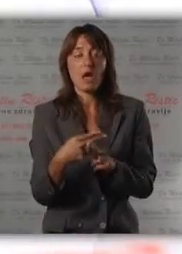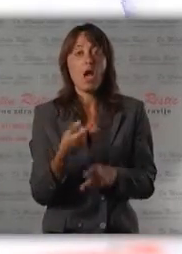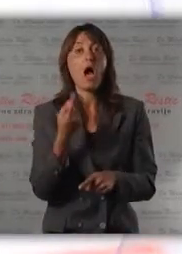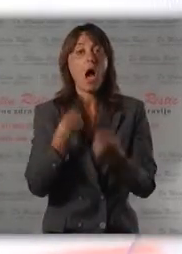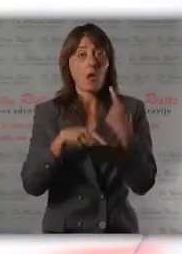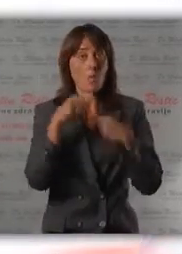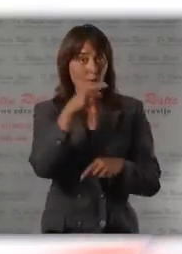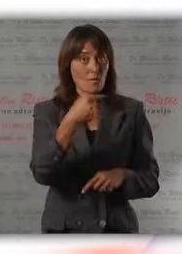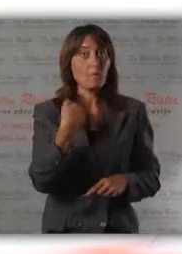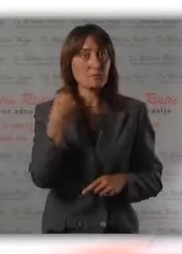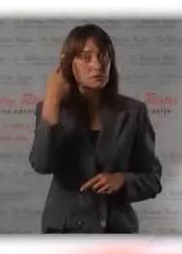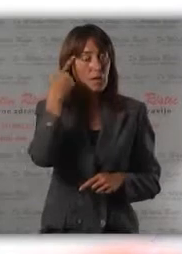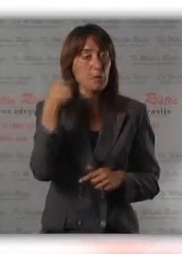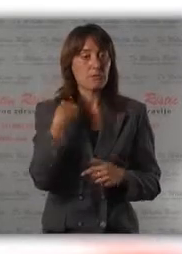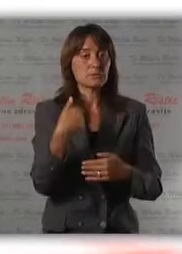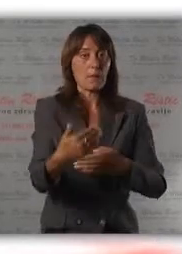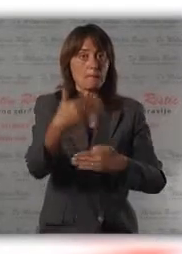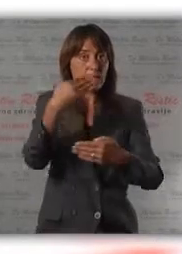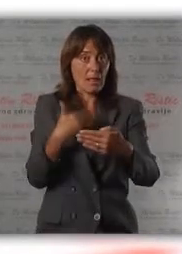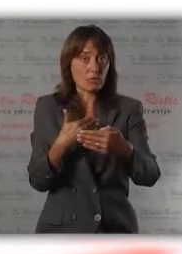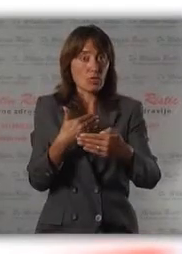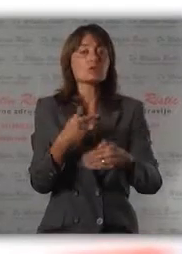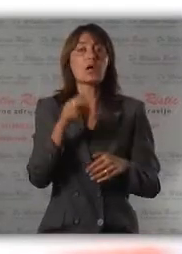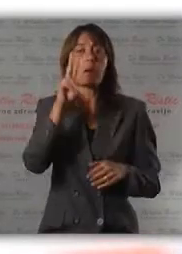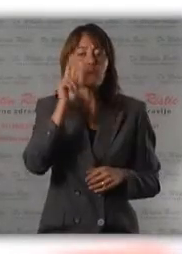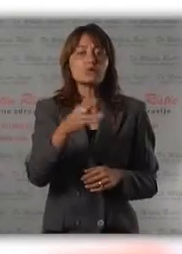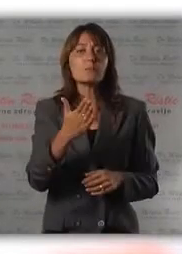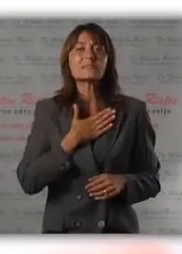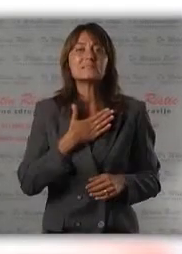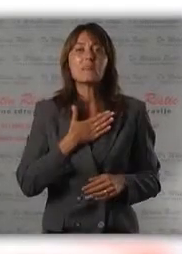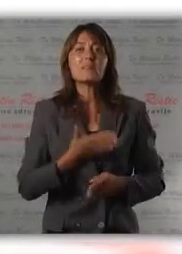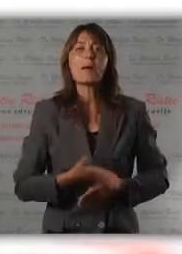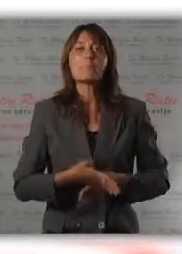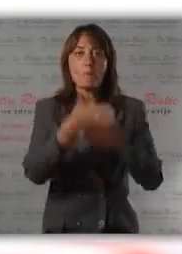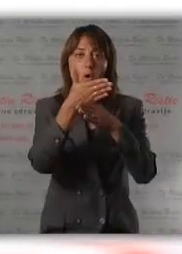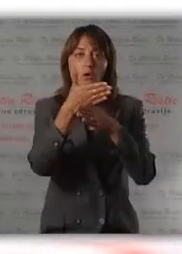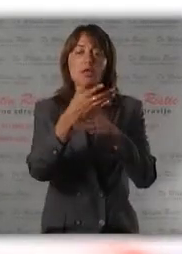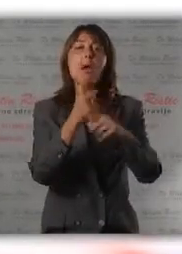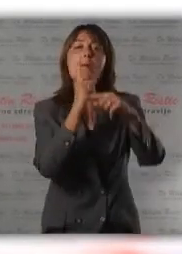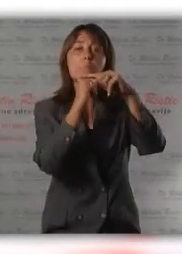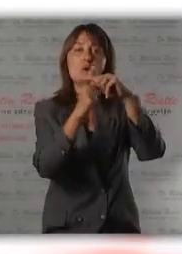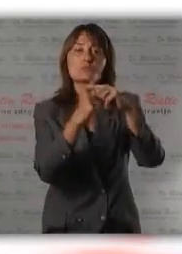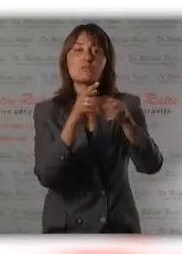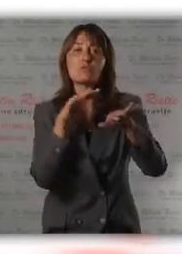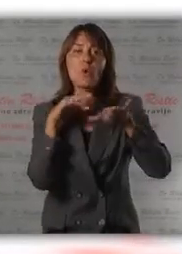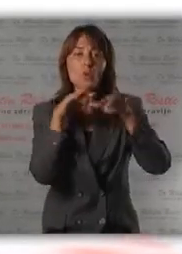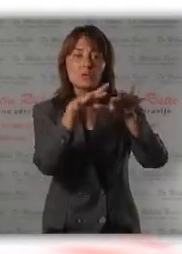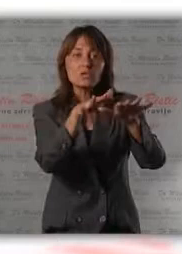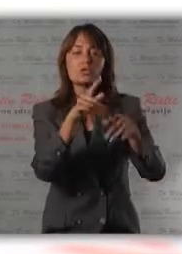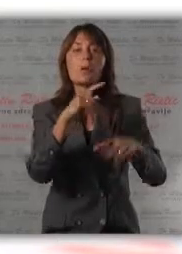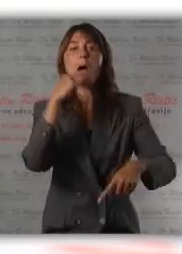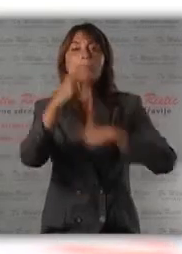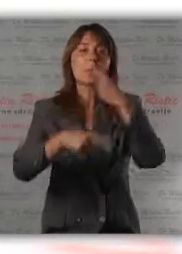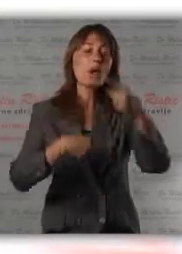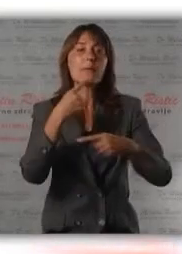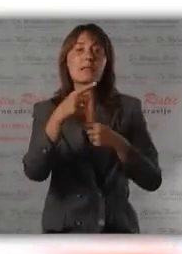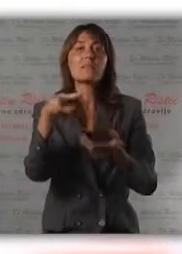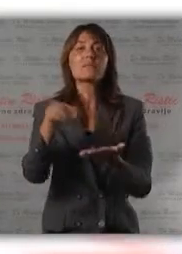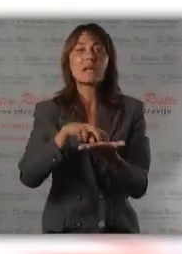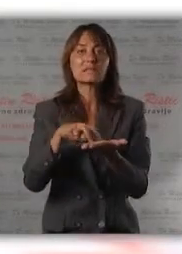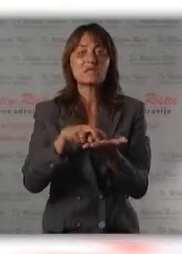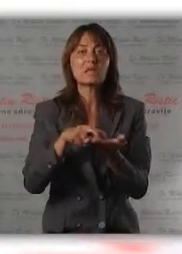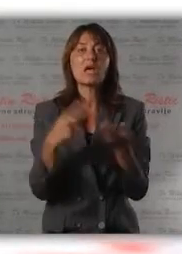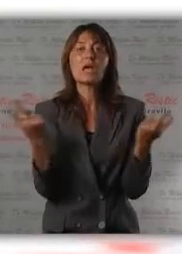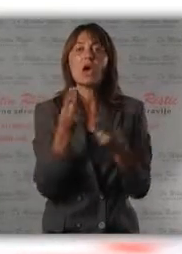Ako ovo znamo, onda smo u prednosti i možemo da sebi pomognemo pa da pozitivno utičemo na takozvane promenljive